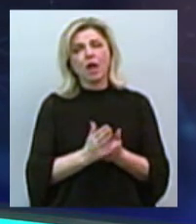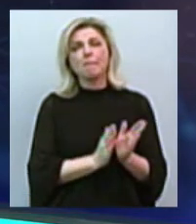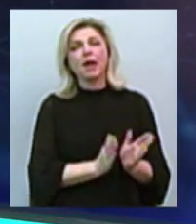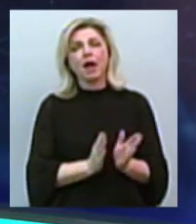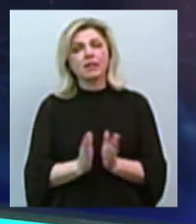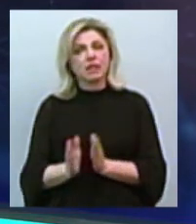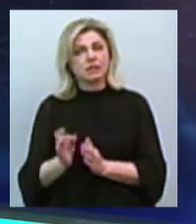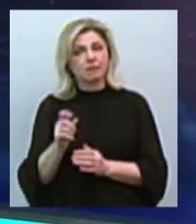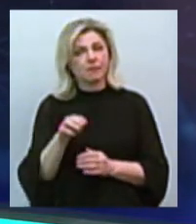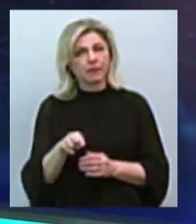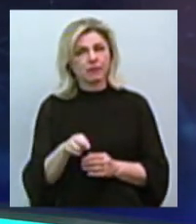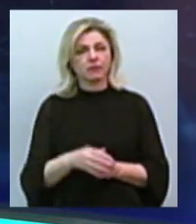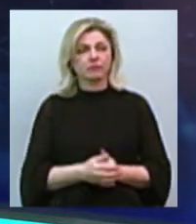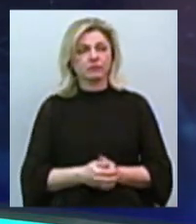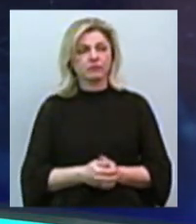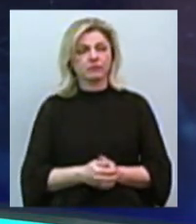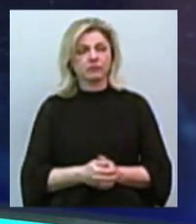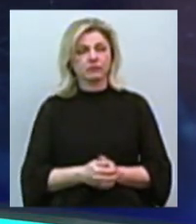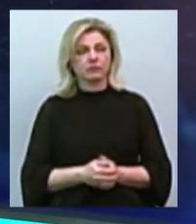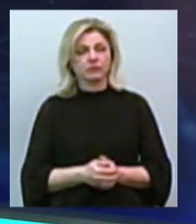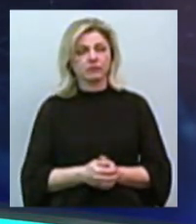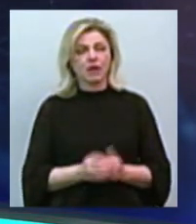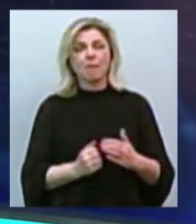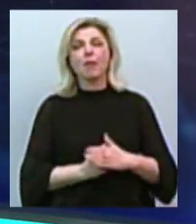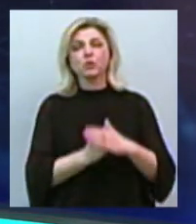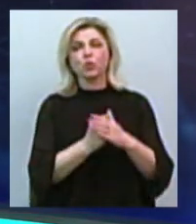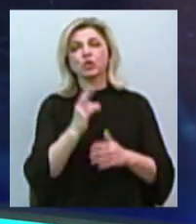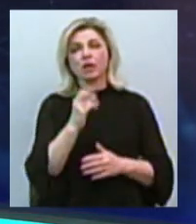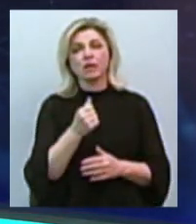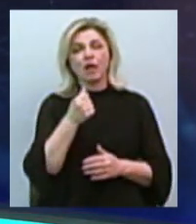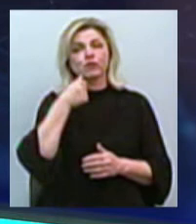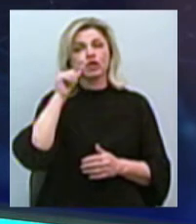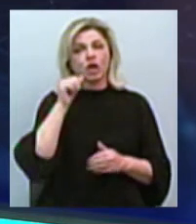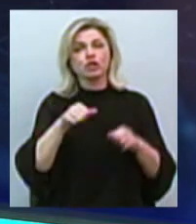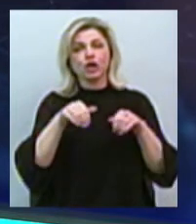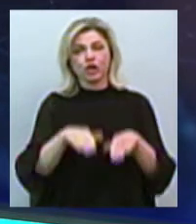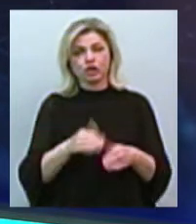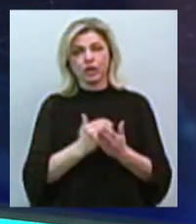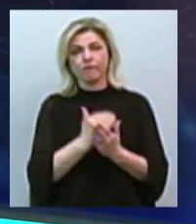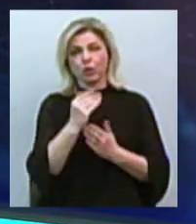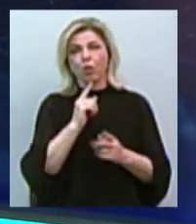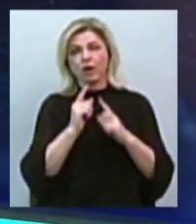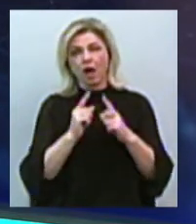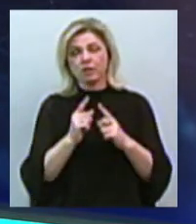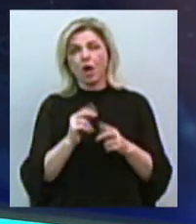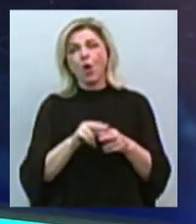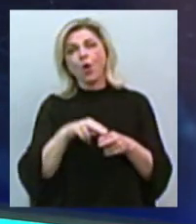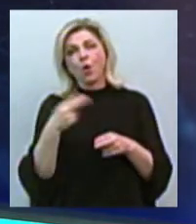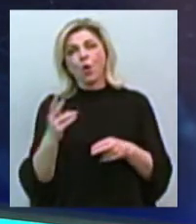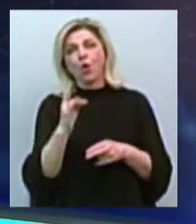ну, в тому числі, базуючись на вчорашніх рішеннях Верховної Ради, для компенсації